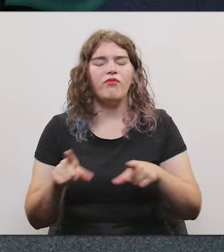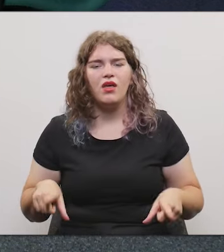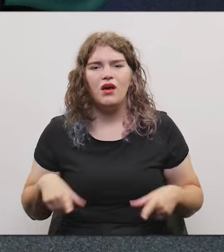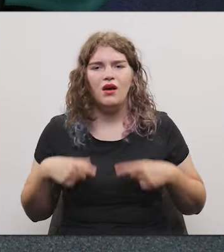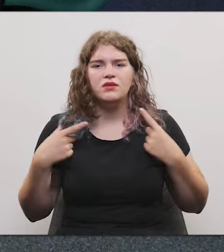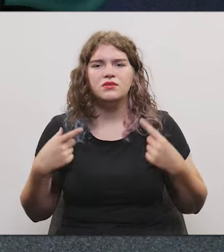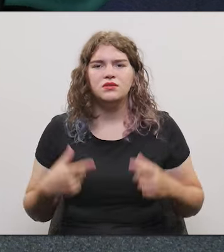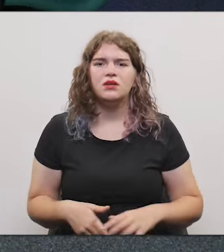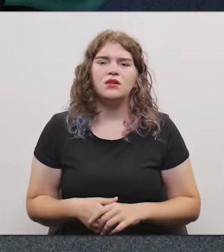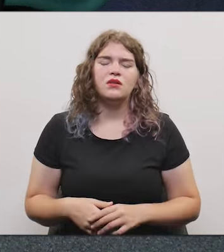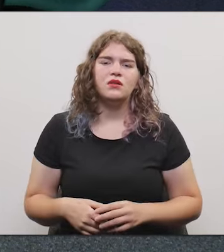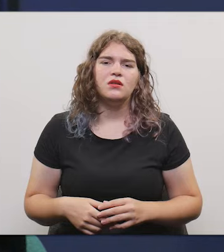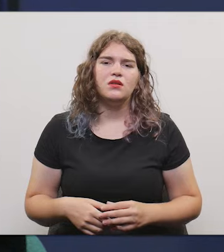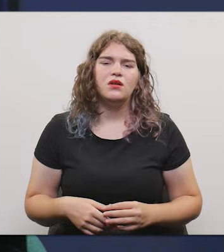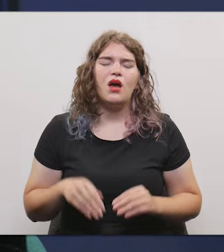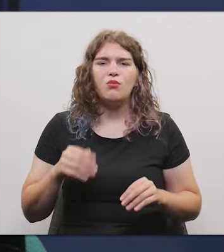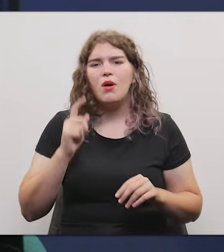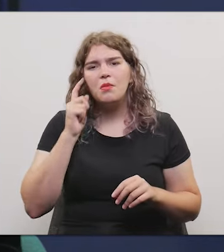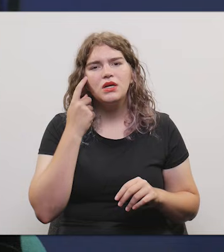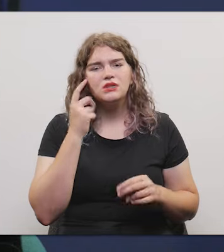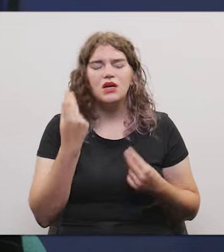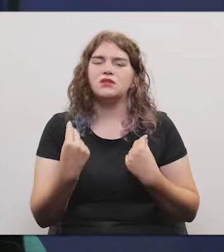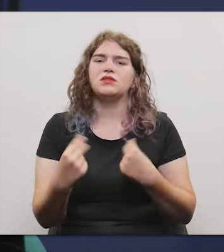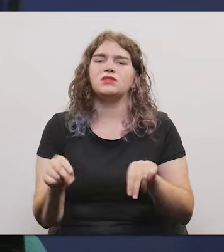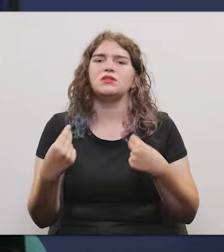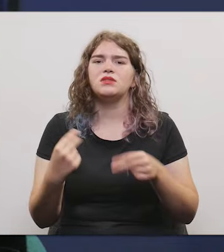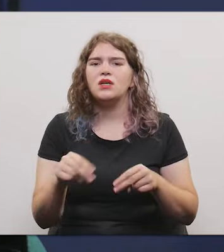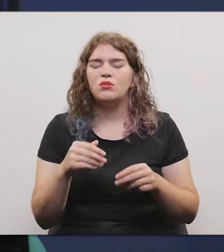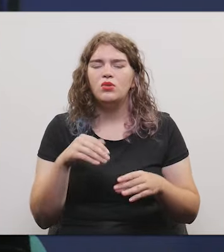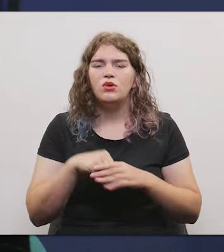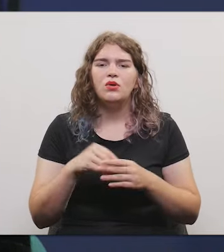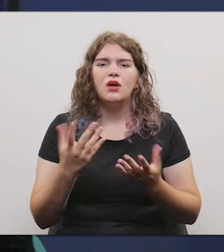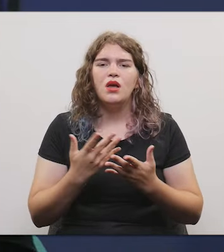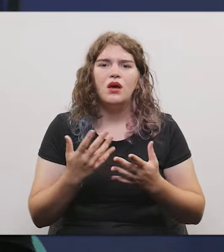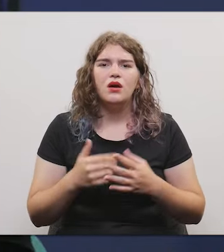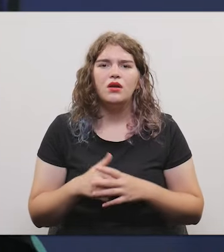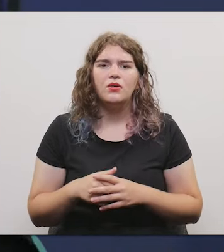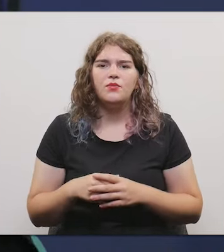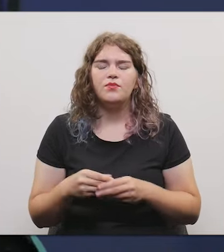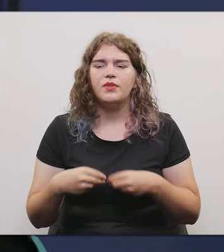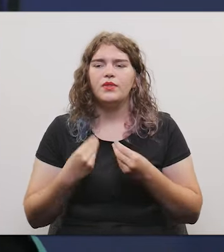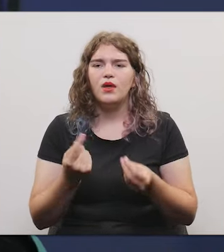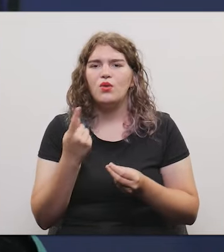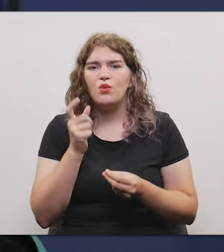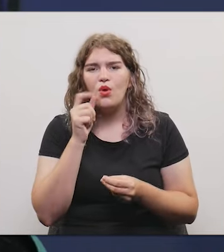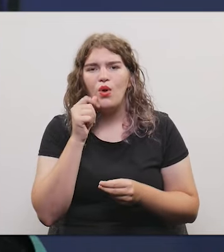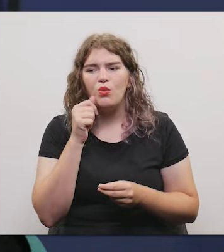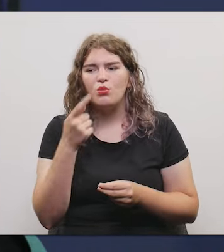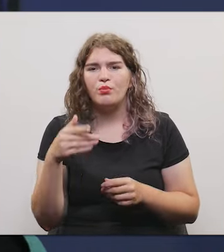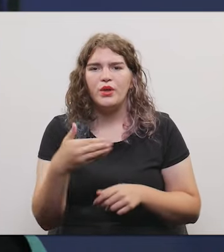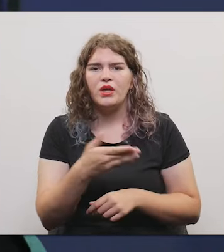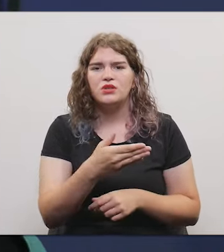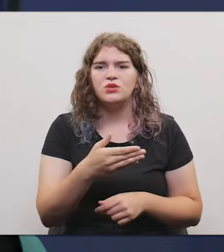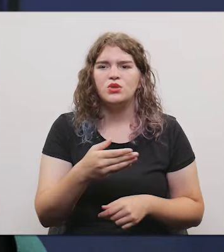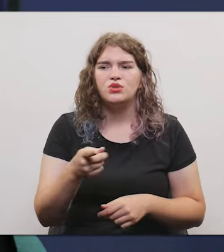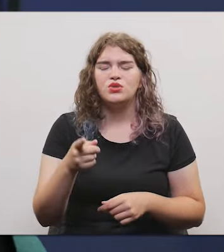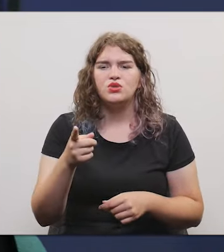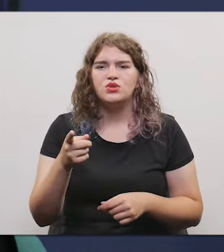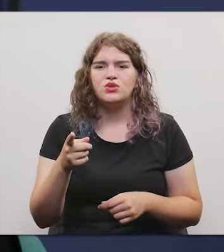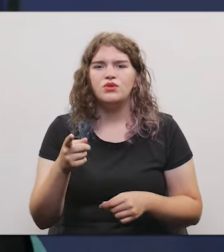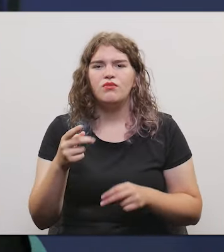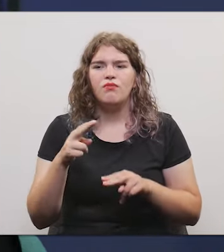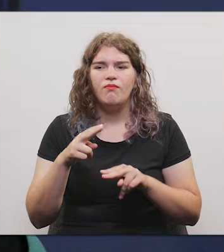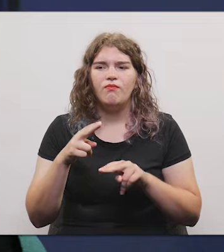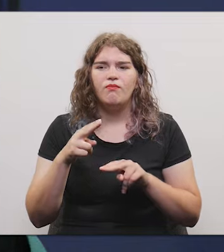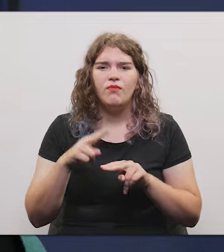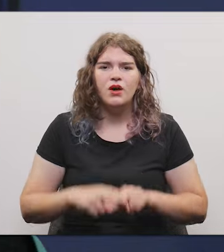care să ne călăuzim viața. Știu, îmi vine acum în minte exemplul acela în care dai unui om un pește